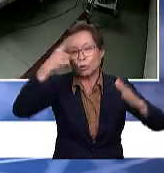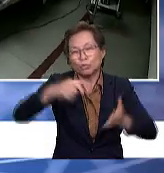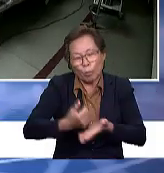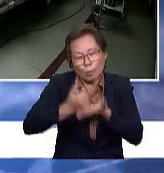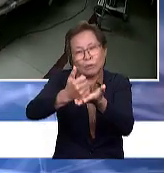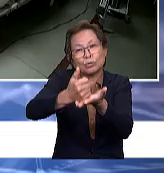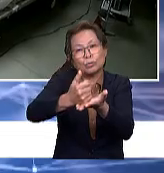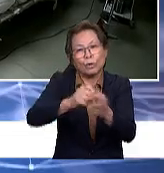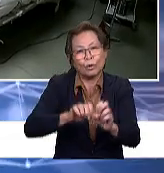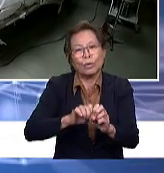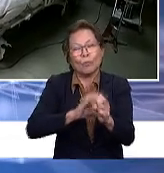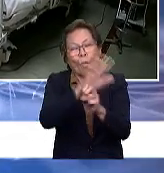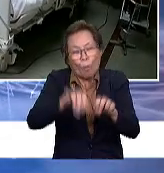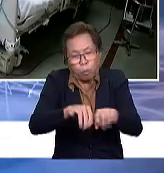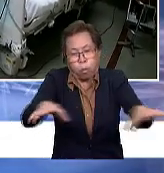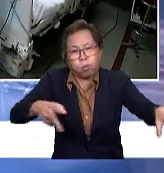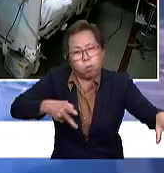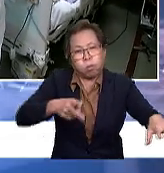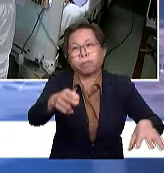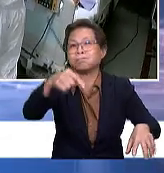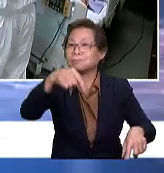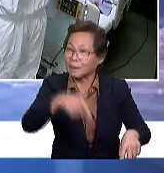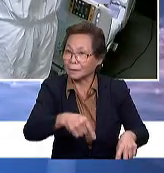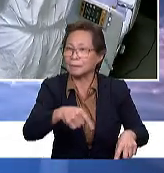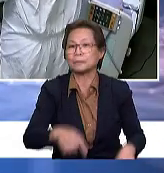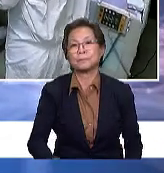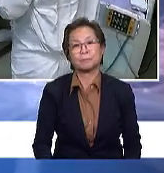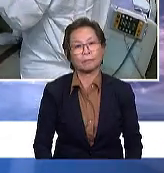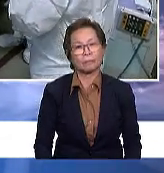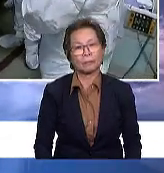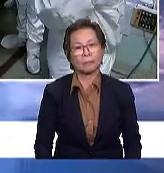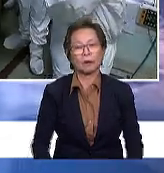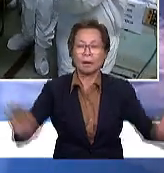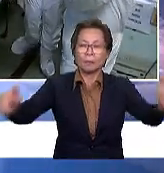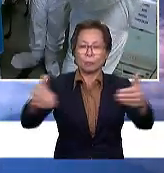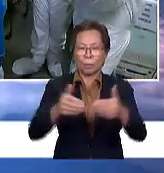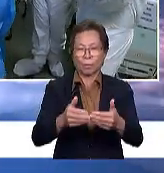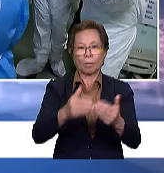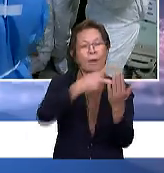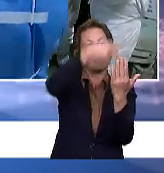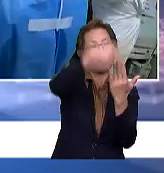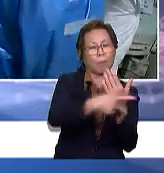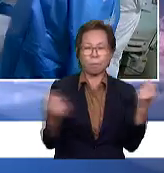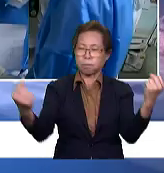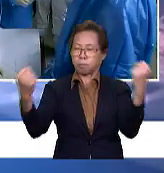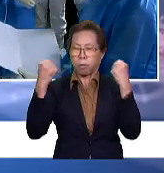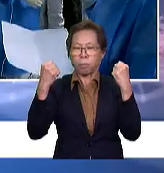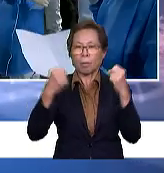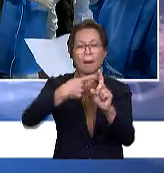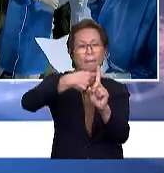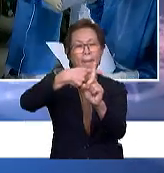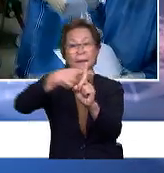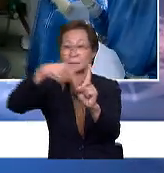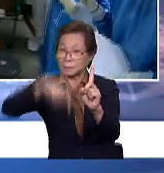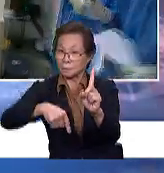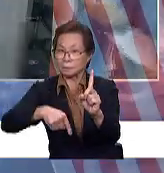memutuskan rantai and committed 19 ini Hai sebagai penutup berinisiatif pemerkosa plus